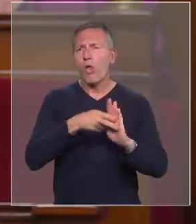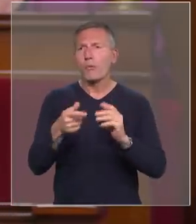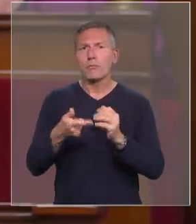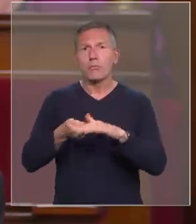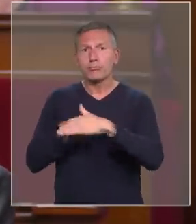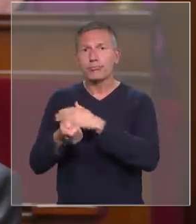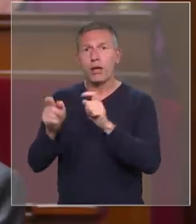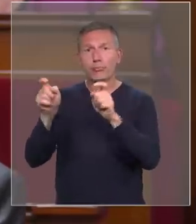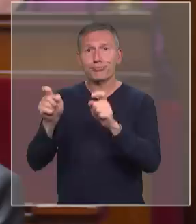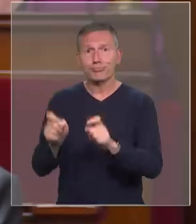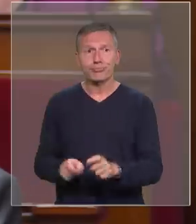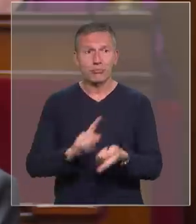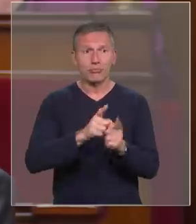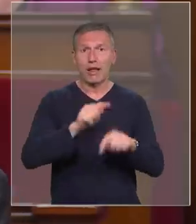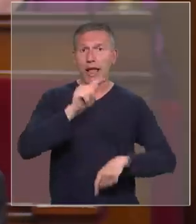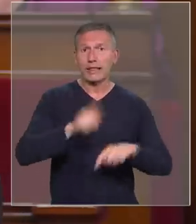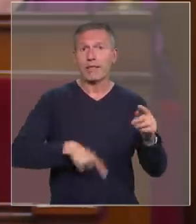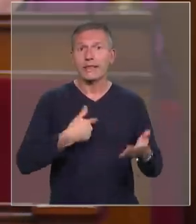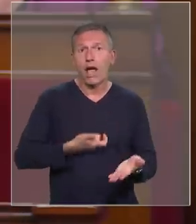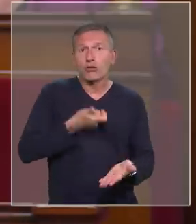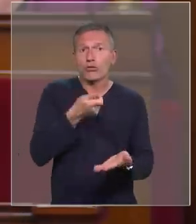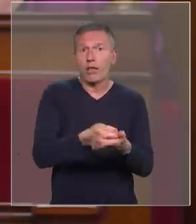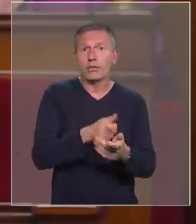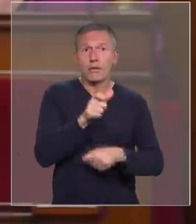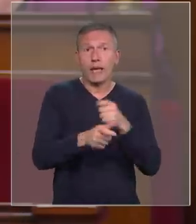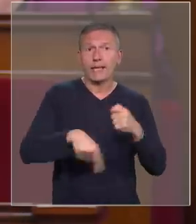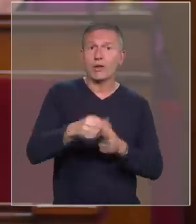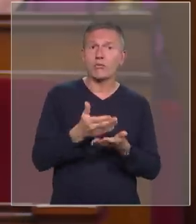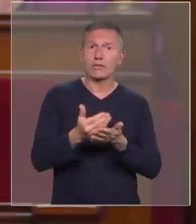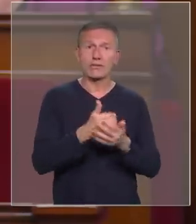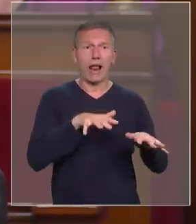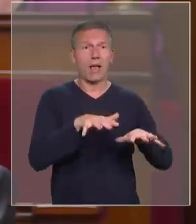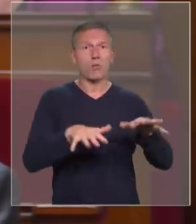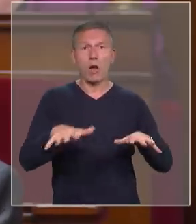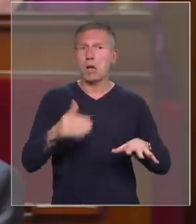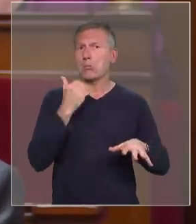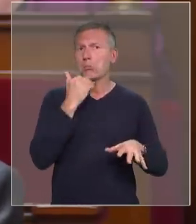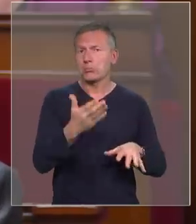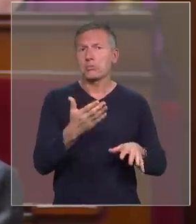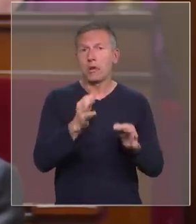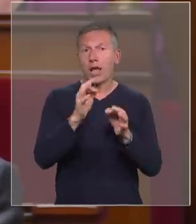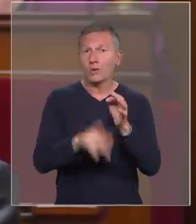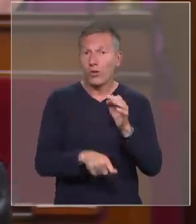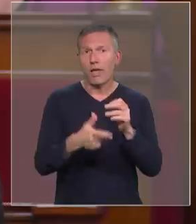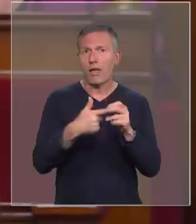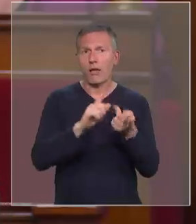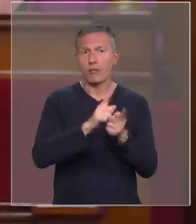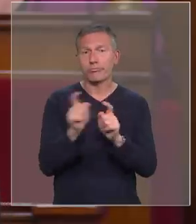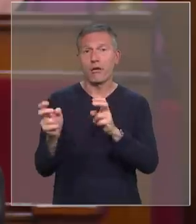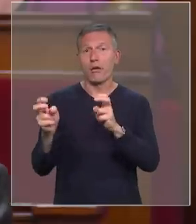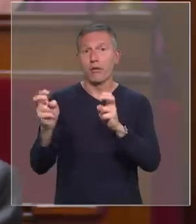aides, vous interdisez l'accès à la propriété aux classes moyennes. Ce faisant, vous organisez leur